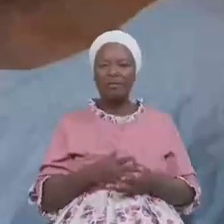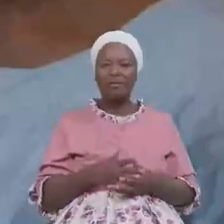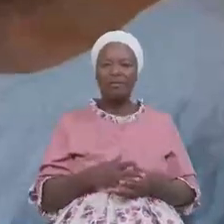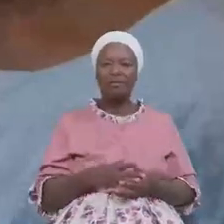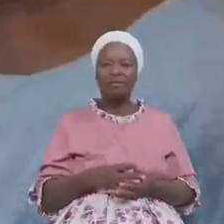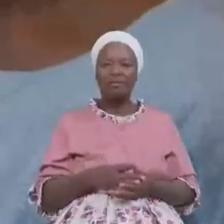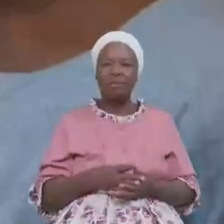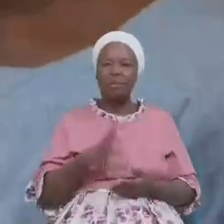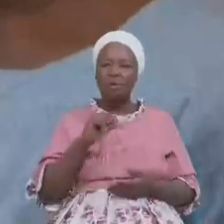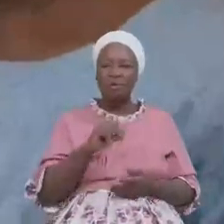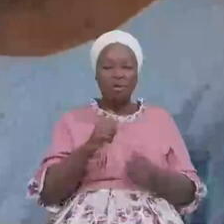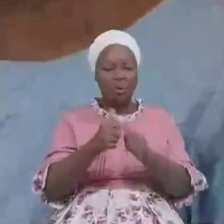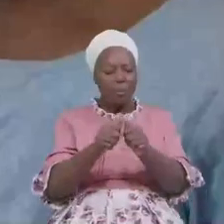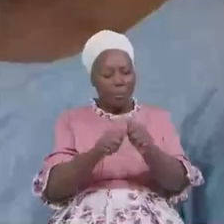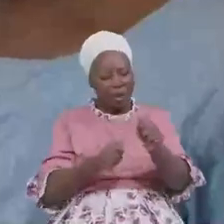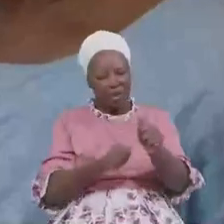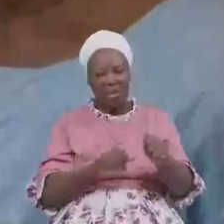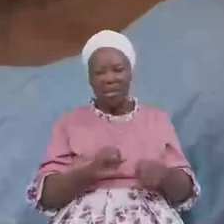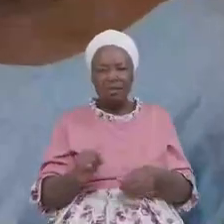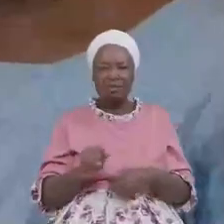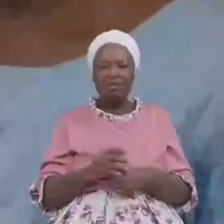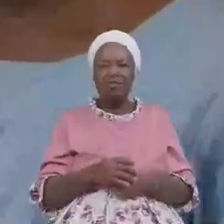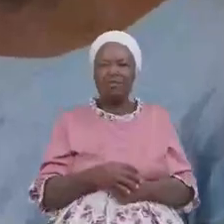On ne se retire pas.